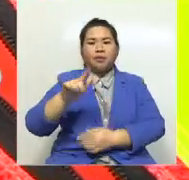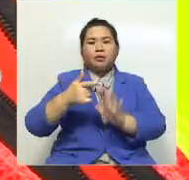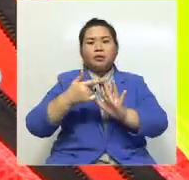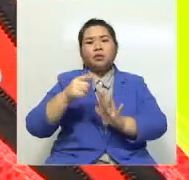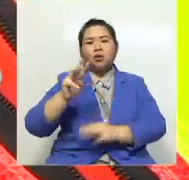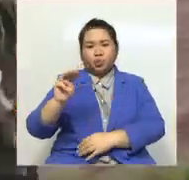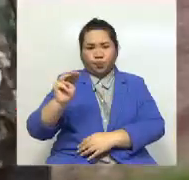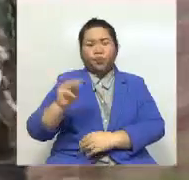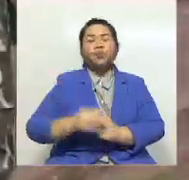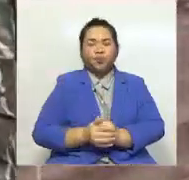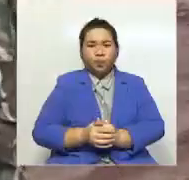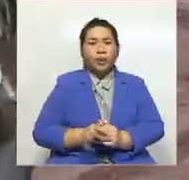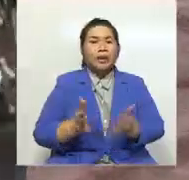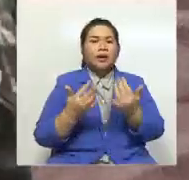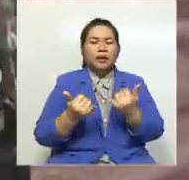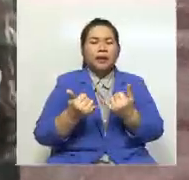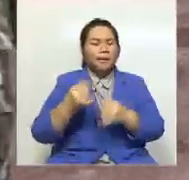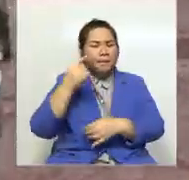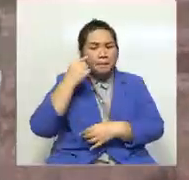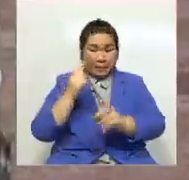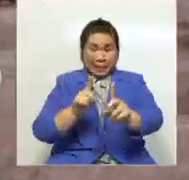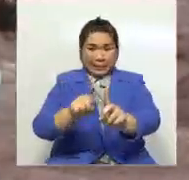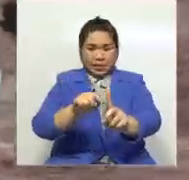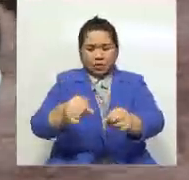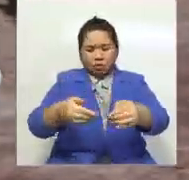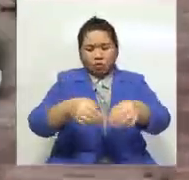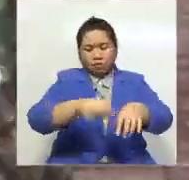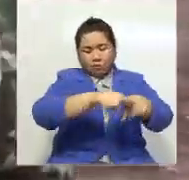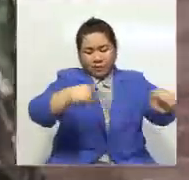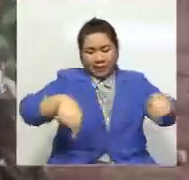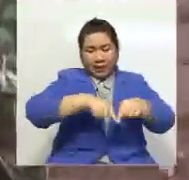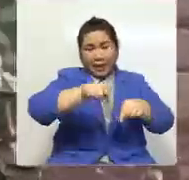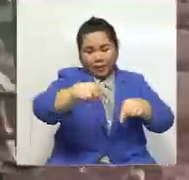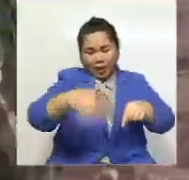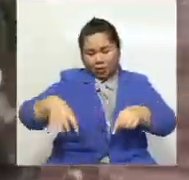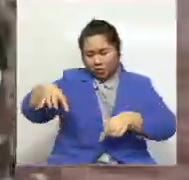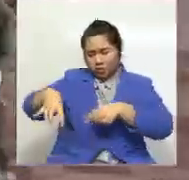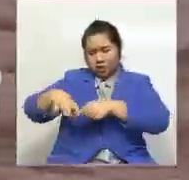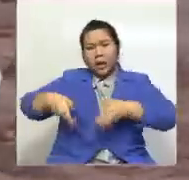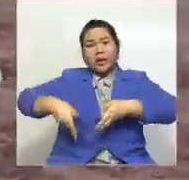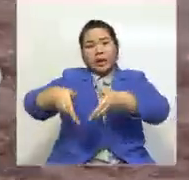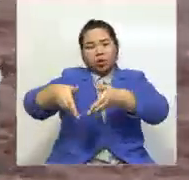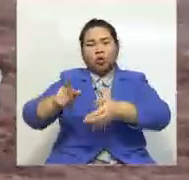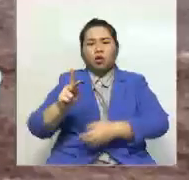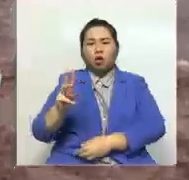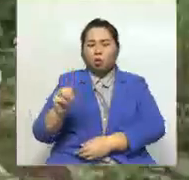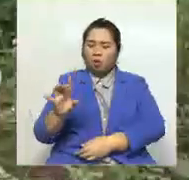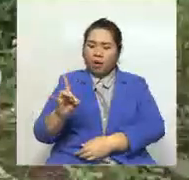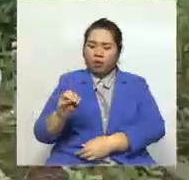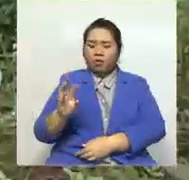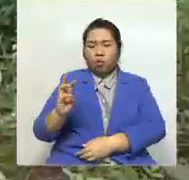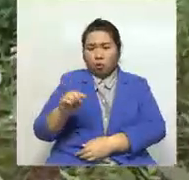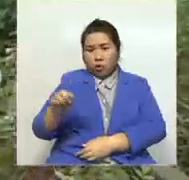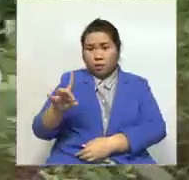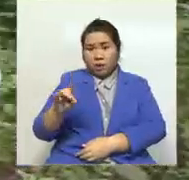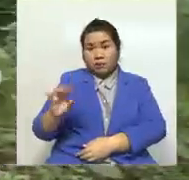นนึงนะคะก็คือพื้นที่ที่ติดอยู่บริเวณติดกับถนนทางหลวงหมายเลข1081ช่วงที่กม 86-87 ค่ะพื้น